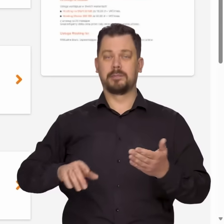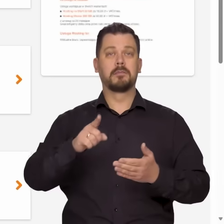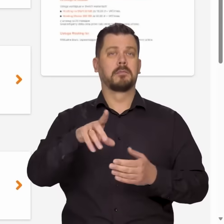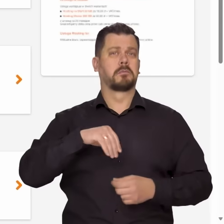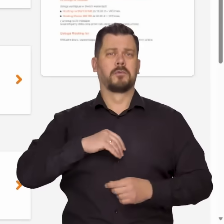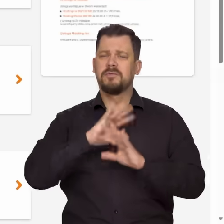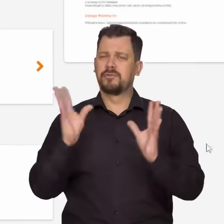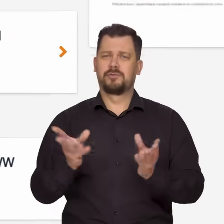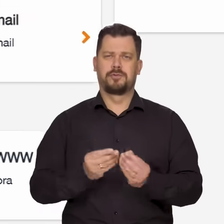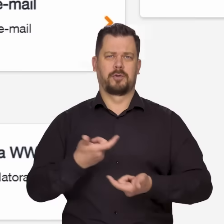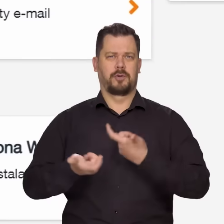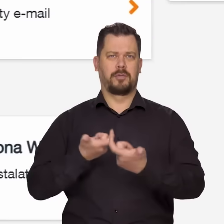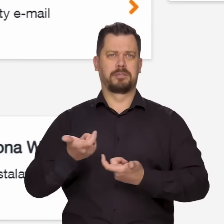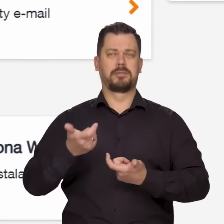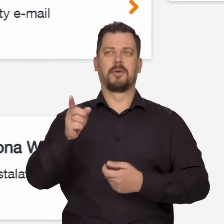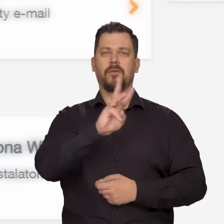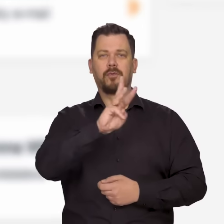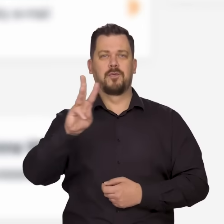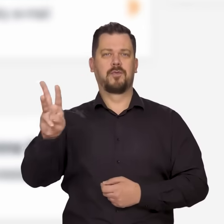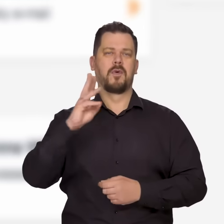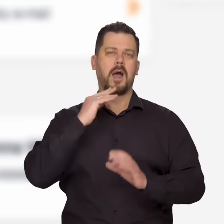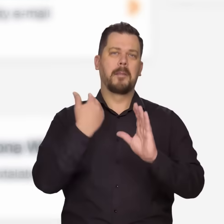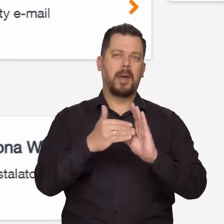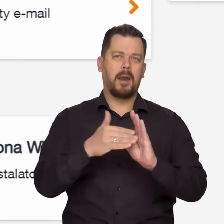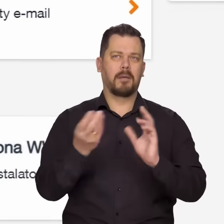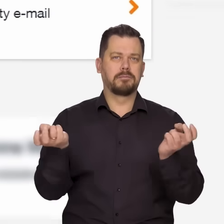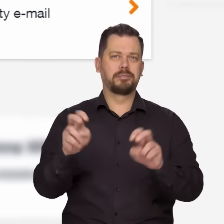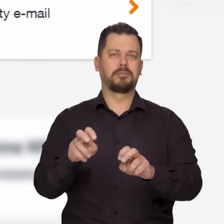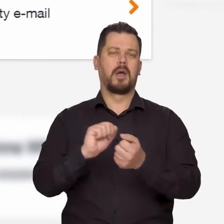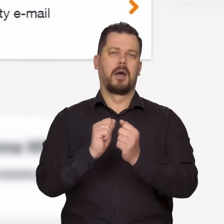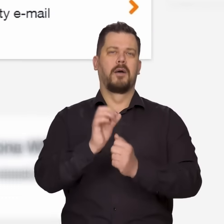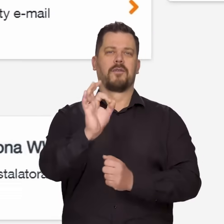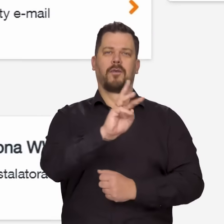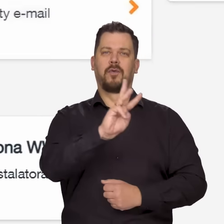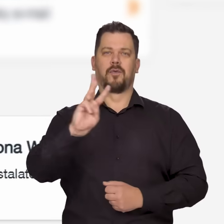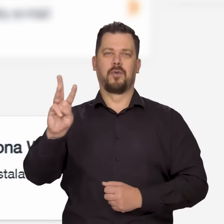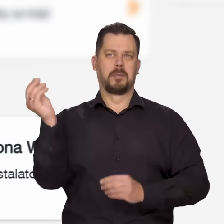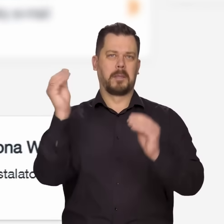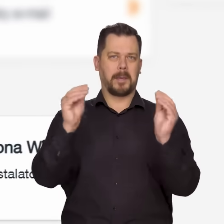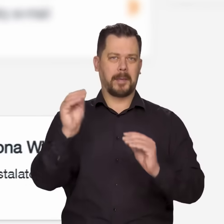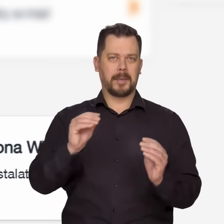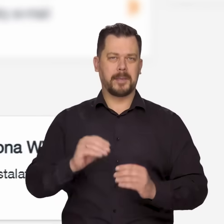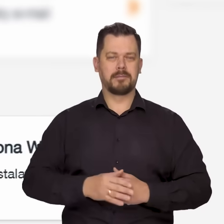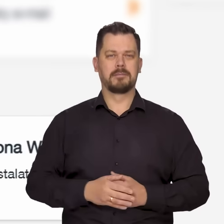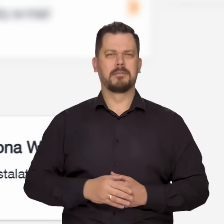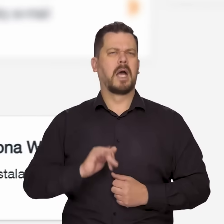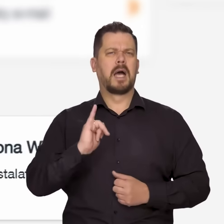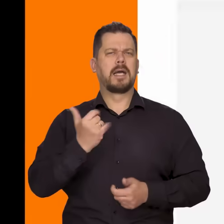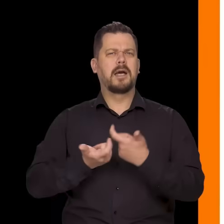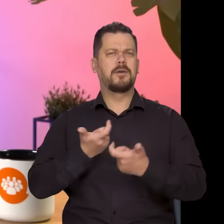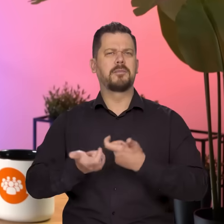już aktywna. Od teraz możesz już zarządzać domeną, tworzyć adresy e-mail czy utworzyć własną stronę